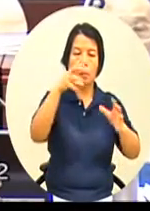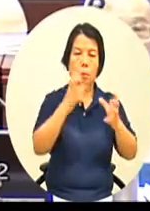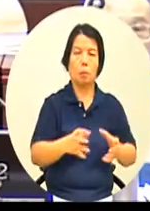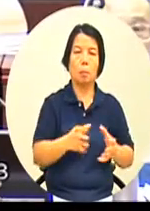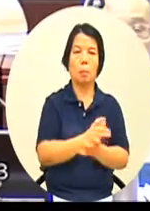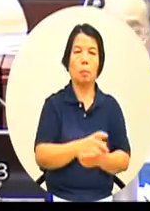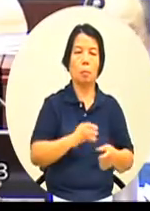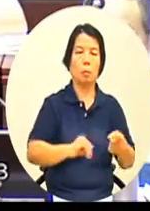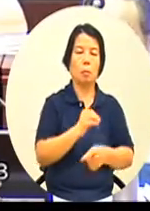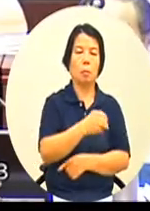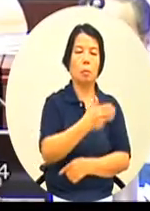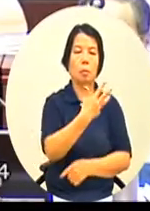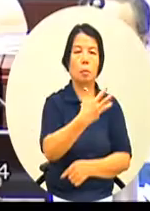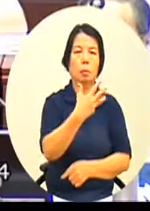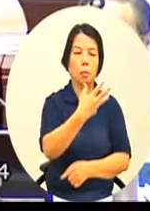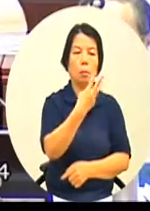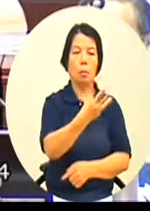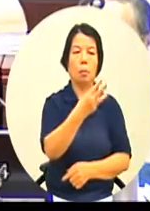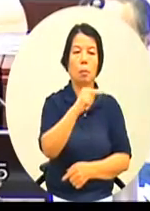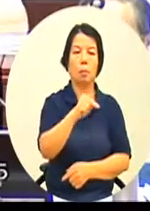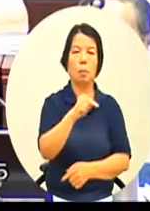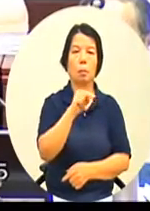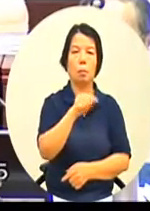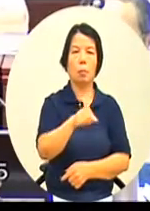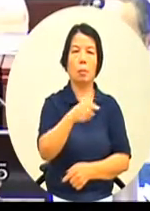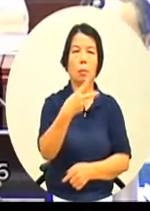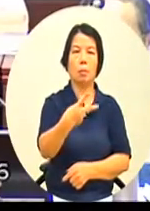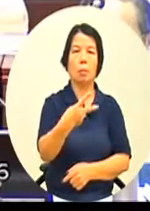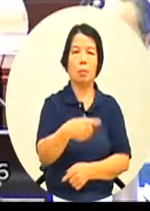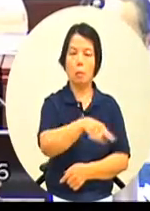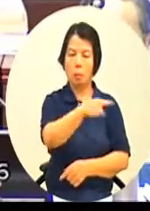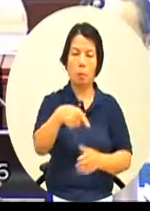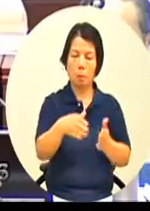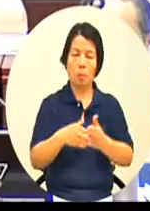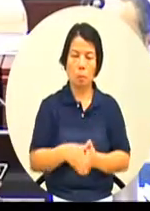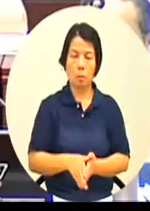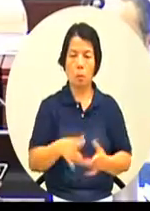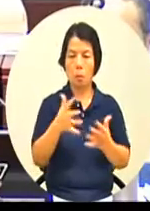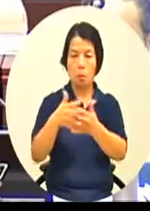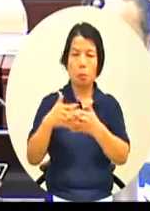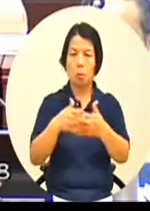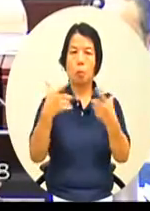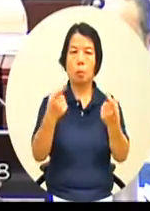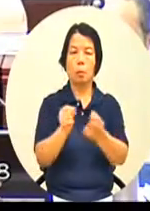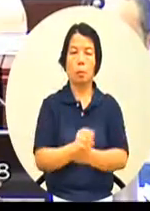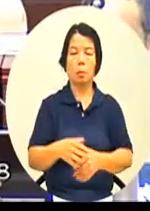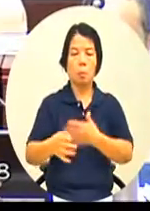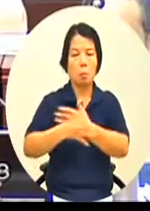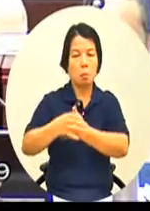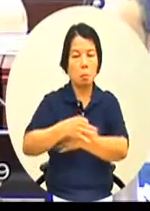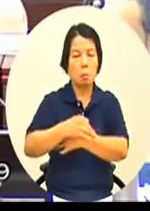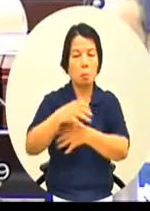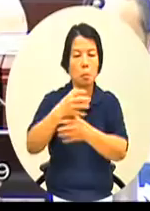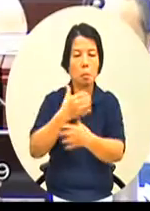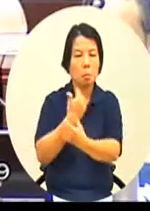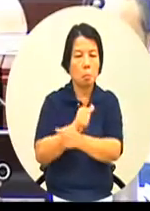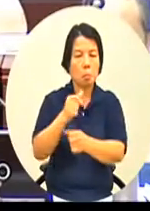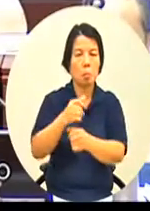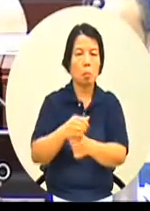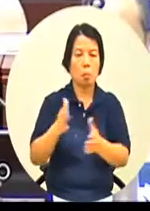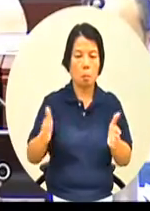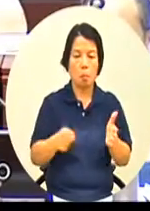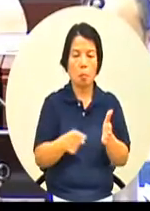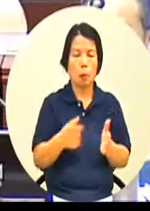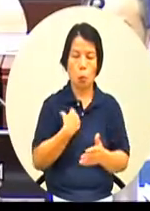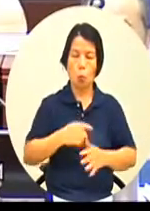3.2%哈左右啊。那因为这个是大家都包括芝加哥都是在实验的阶段啦、啊。那我必须跟议员